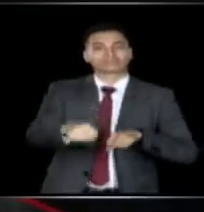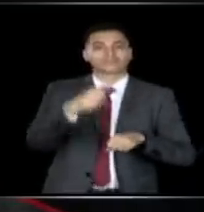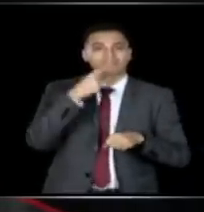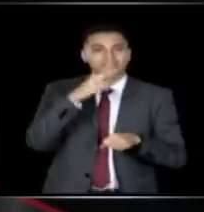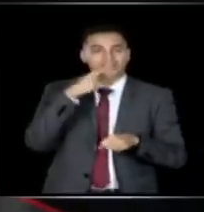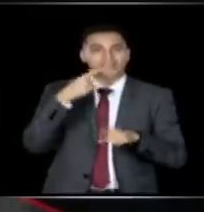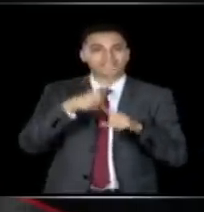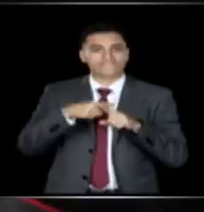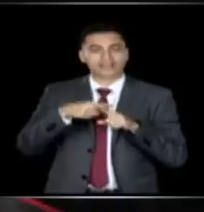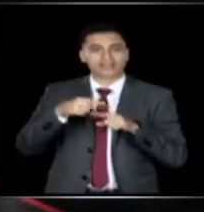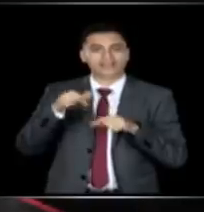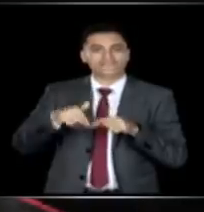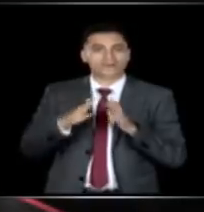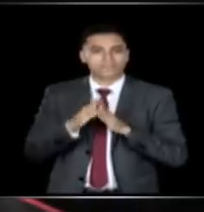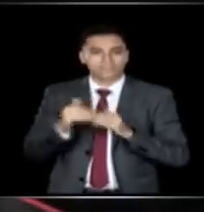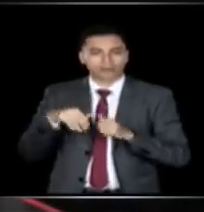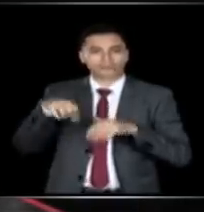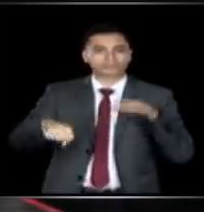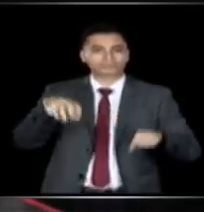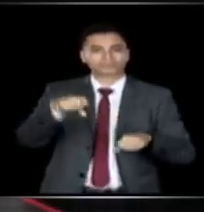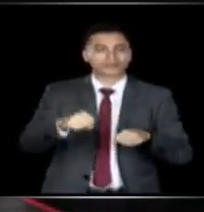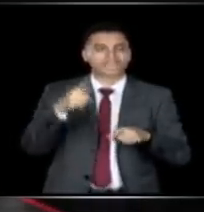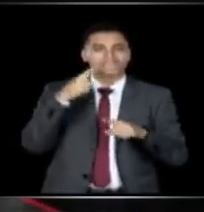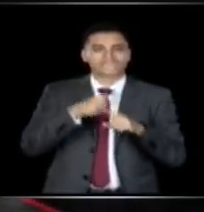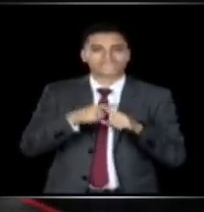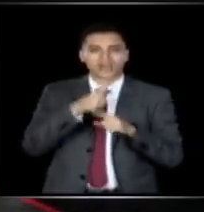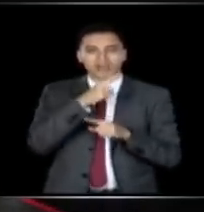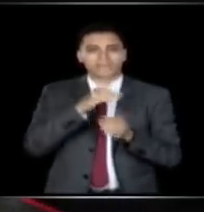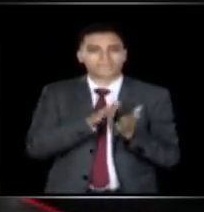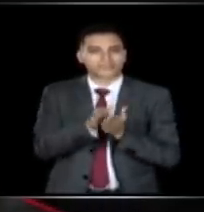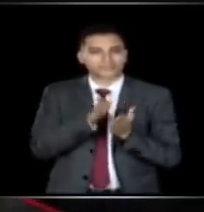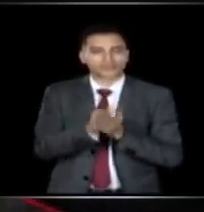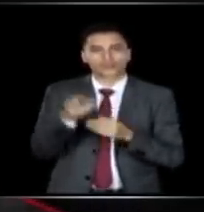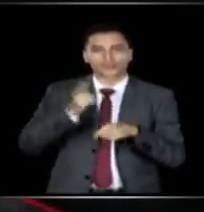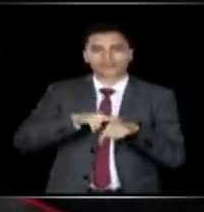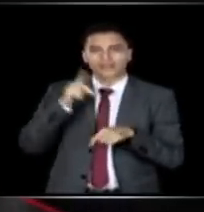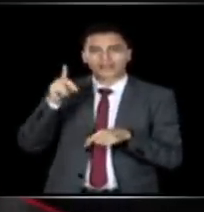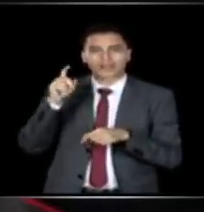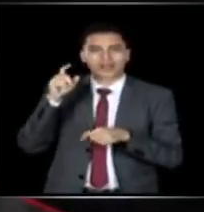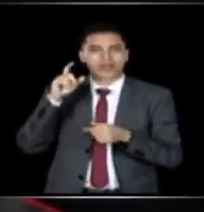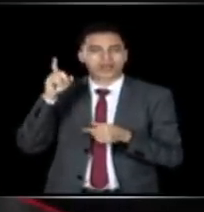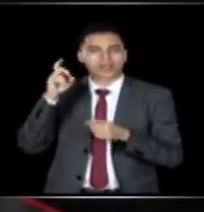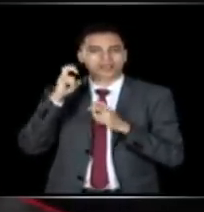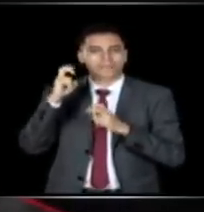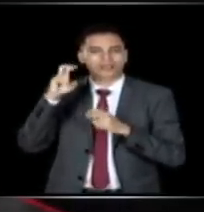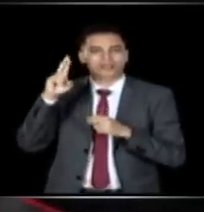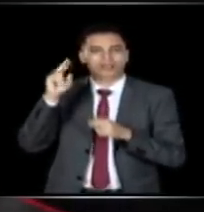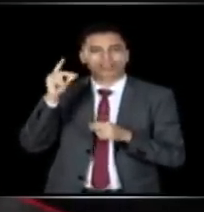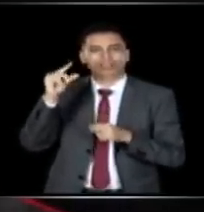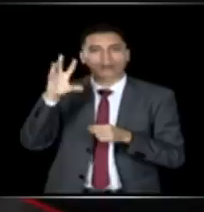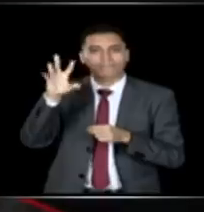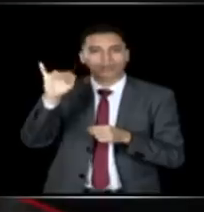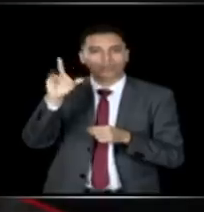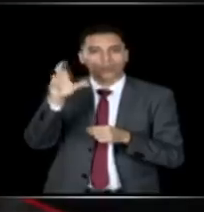مصر خارج مدينة الإسكندرية في دمنهور ومطروح. جامعة الإسكندرية متكاملة التخصصات،